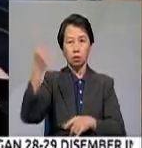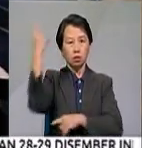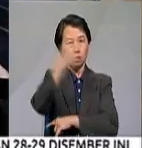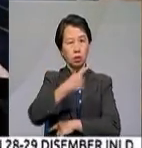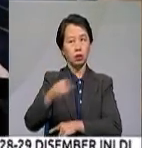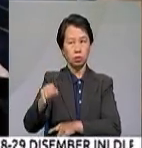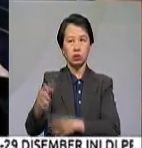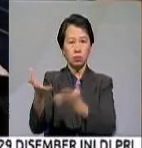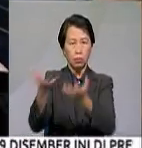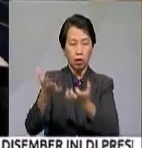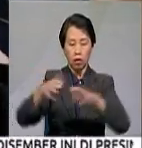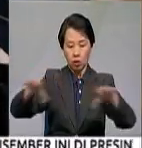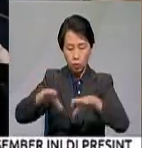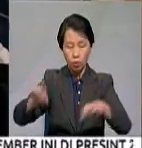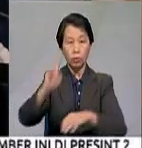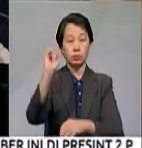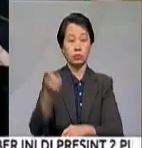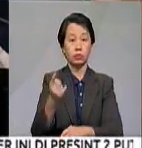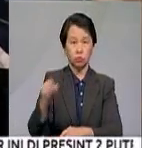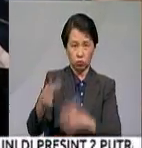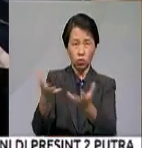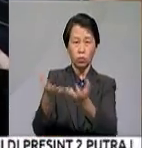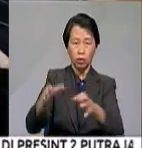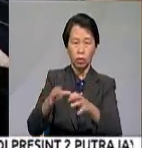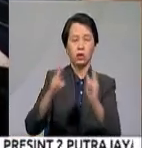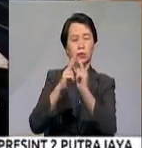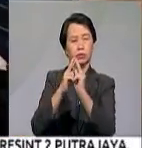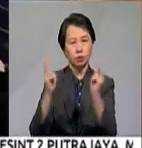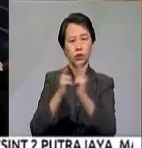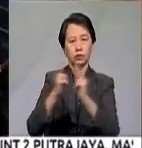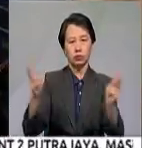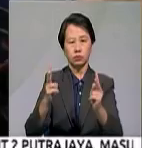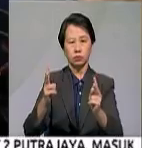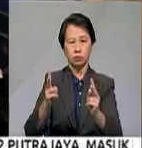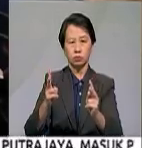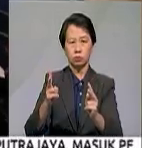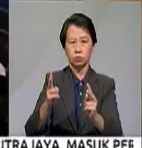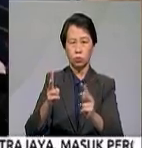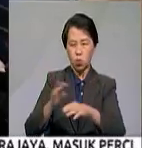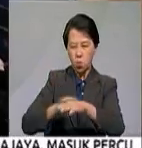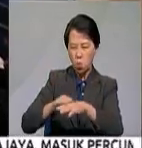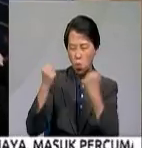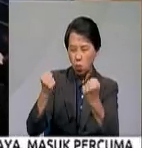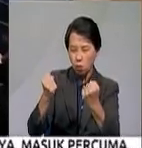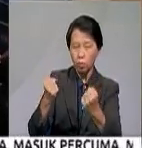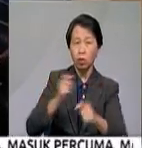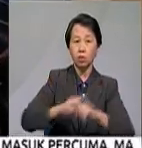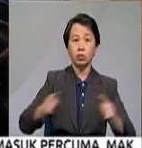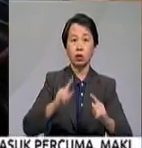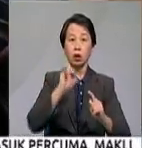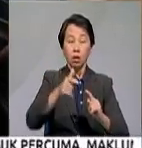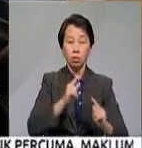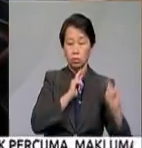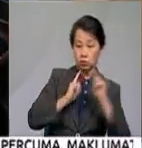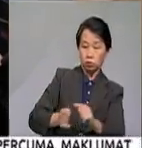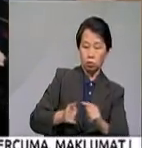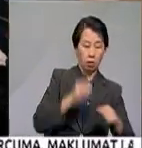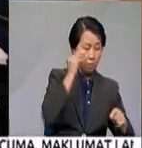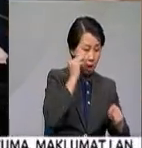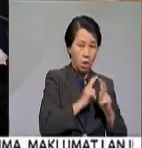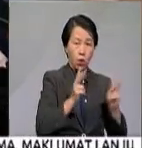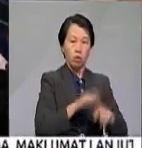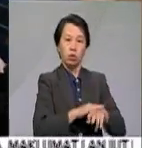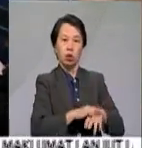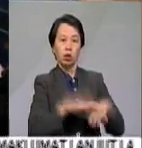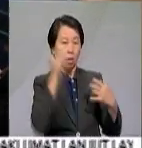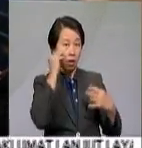wanted to do something that is very, very Chinese. Well, the Malays respond by being very, very Malay, asking